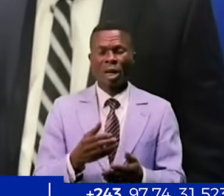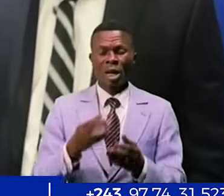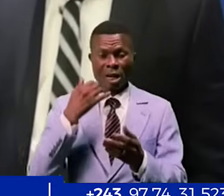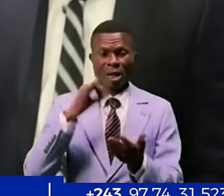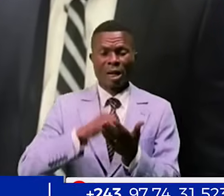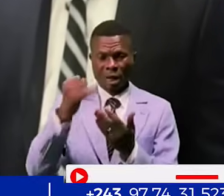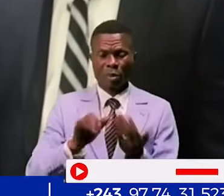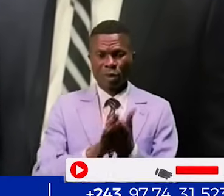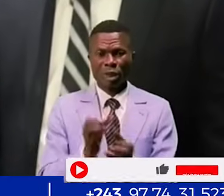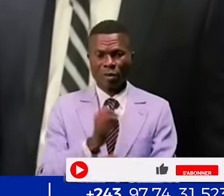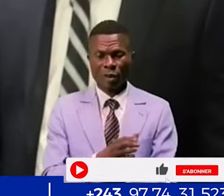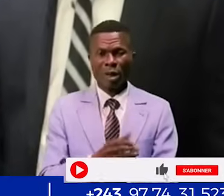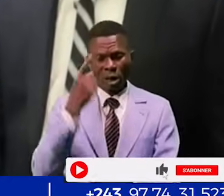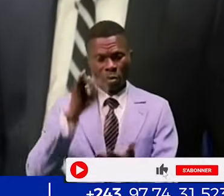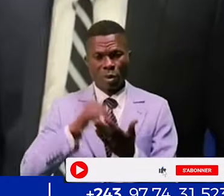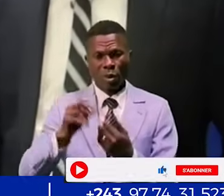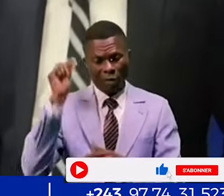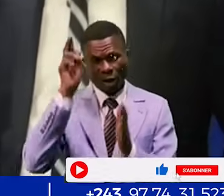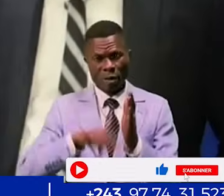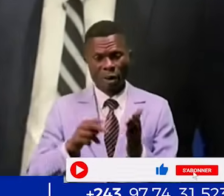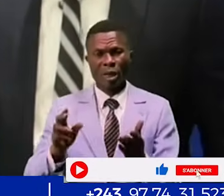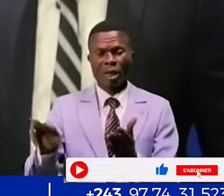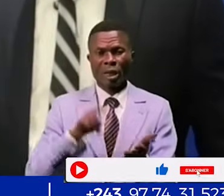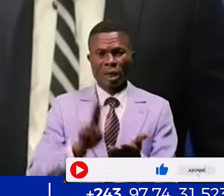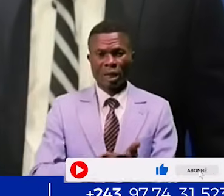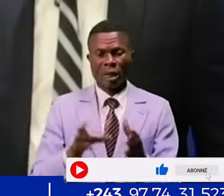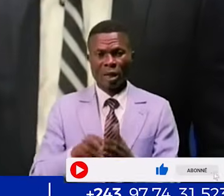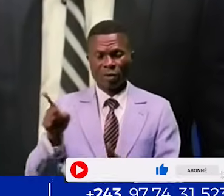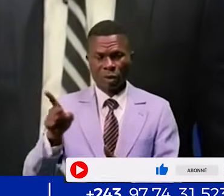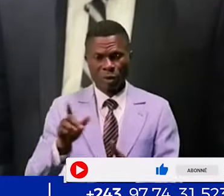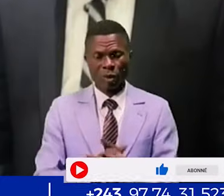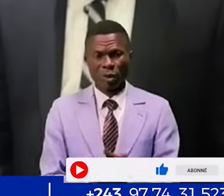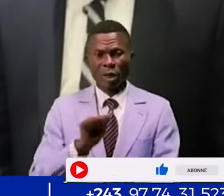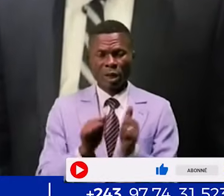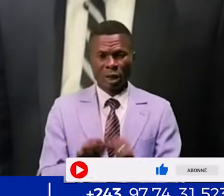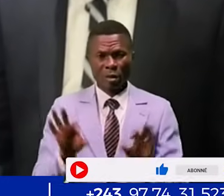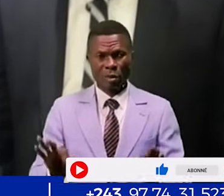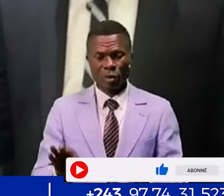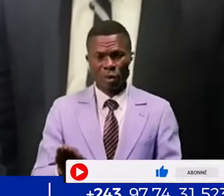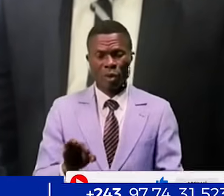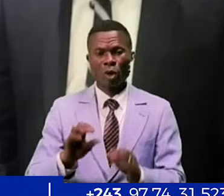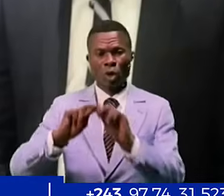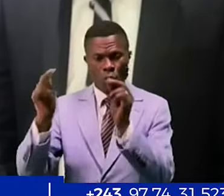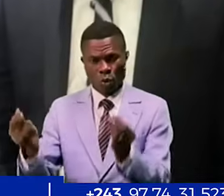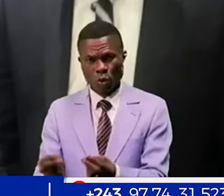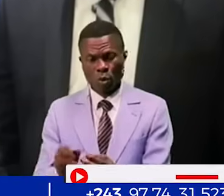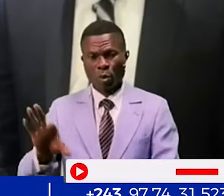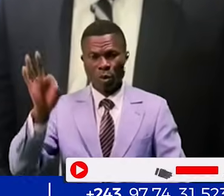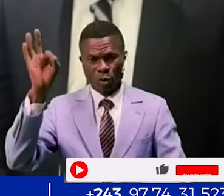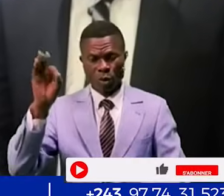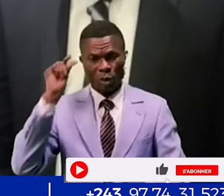missions. Concernant le projet, le gouvernement a signé avec la firme Excalibur concernant la géologie sur quelques blocs prioritaires choisis